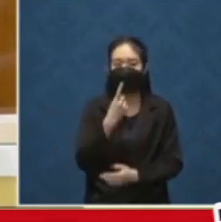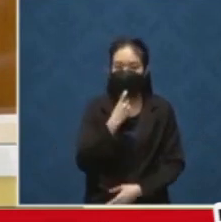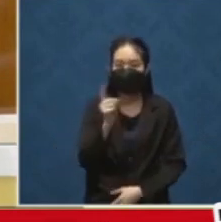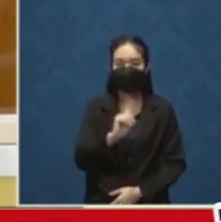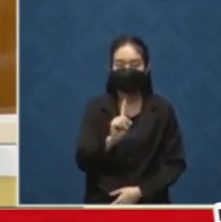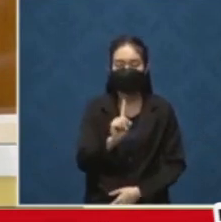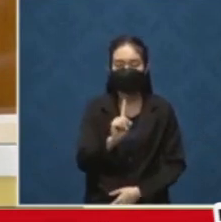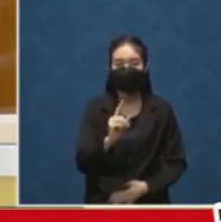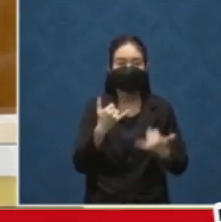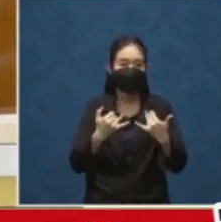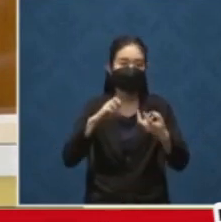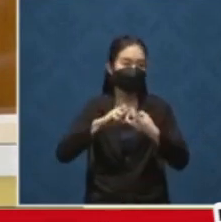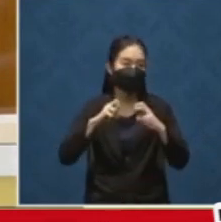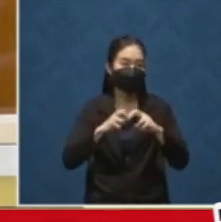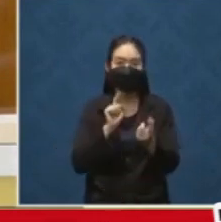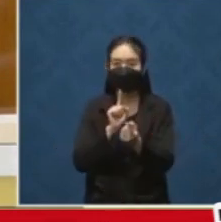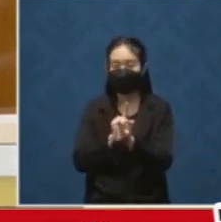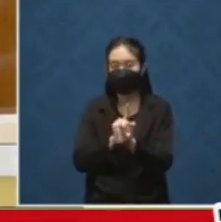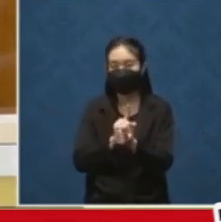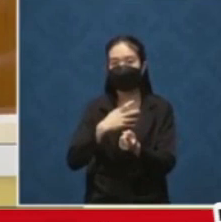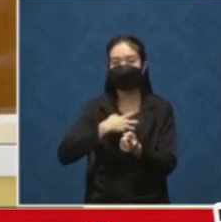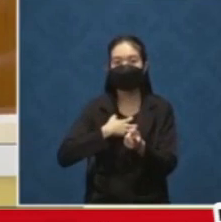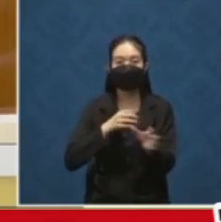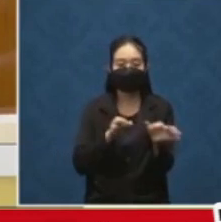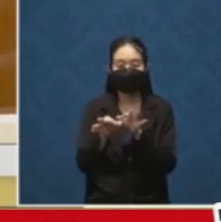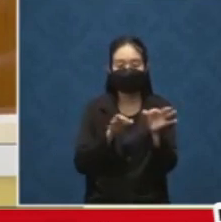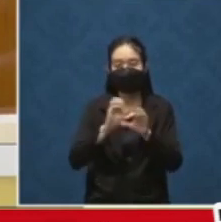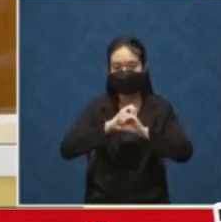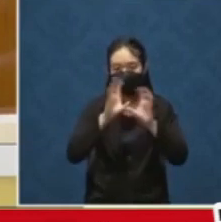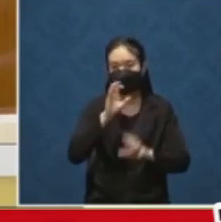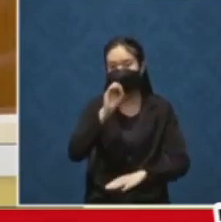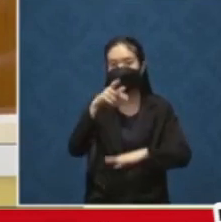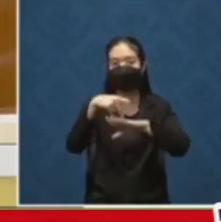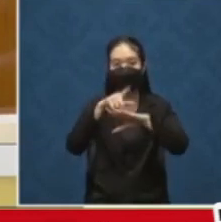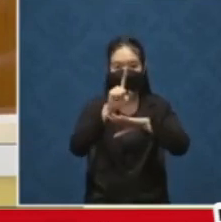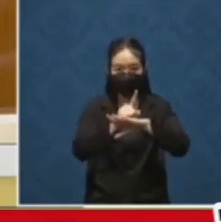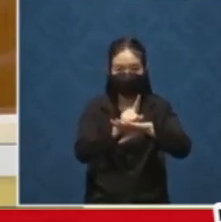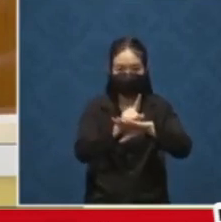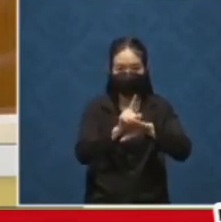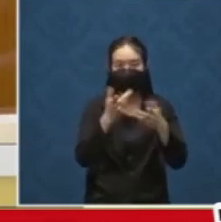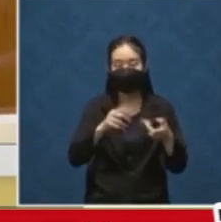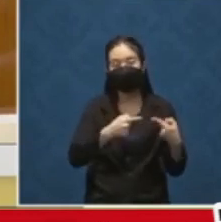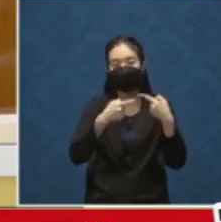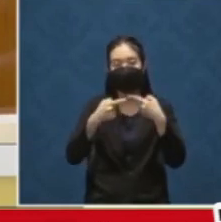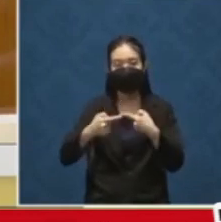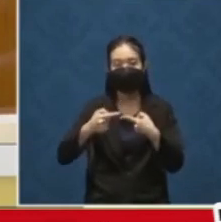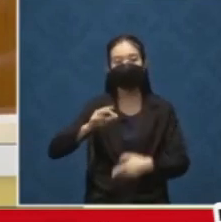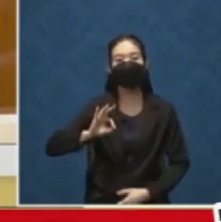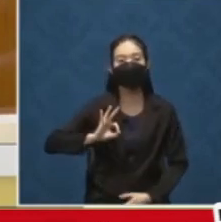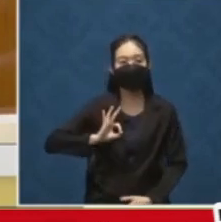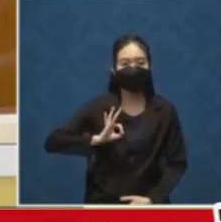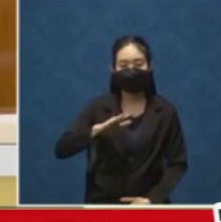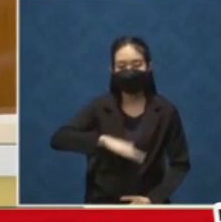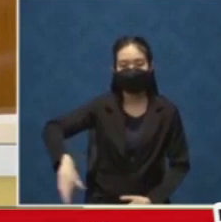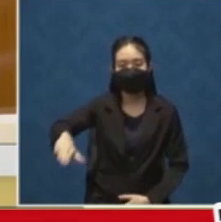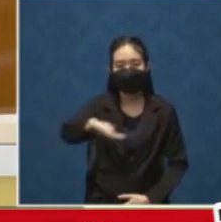ห public kroninicaทเกิขึ้นนั้น ถาจะให้ชัดเจนก็ผมขอย่าดกบเรียนทประทานไปยงท่านสมาชิคครับ